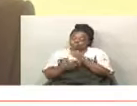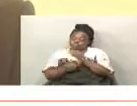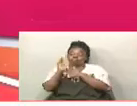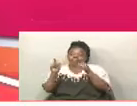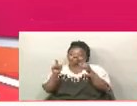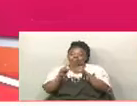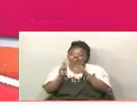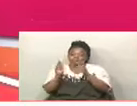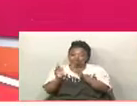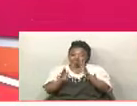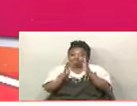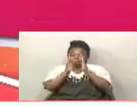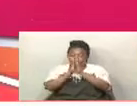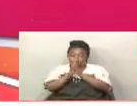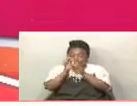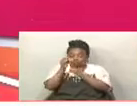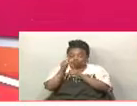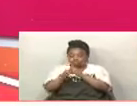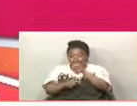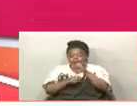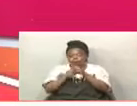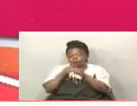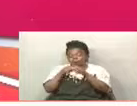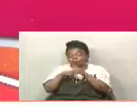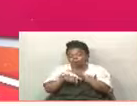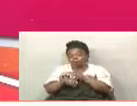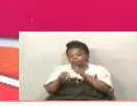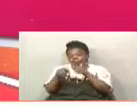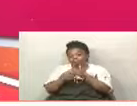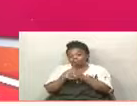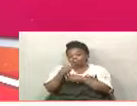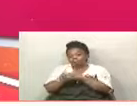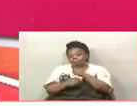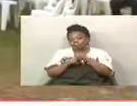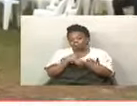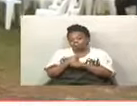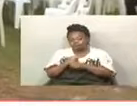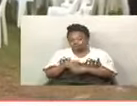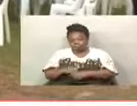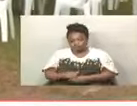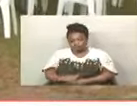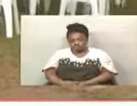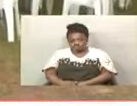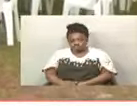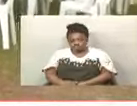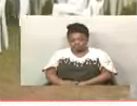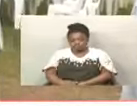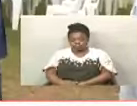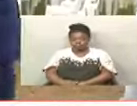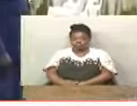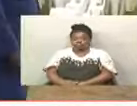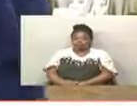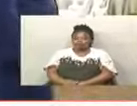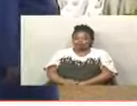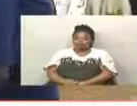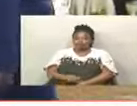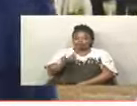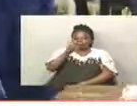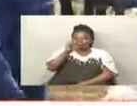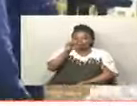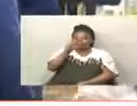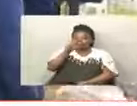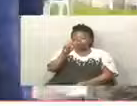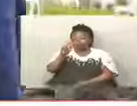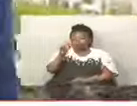ategese okusaba okw'okumalako omwaka n'okuyingira omujja. Bishop David Kiganda howe kanisa ya